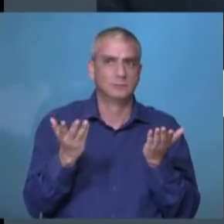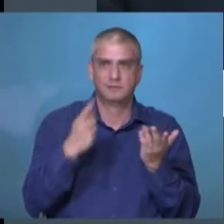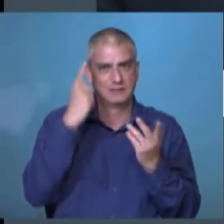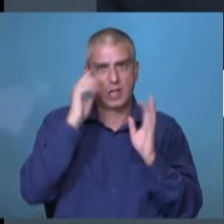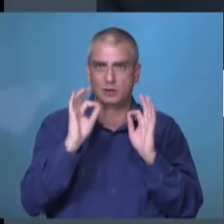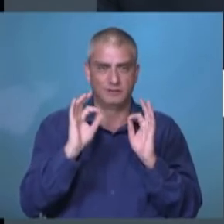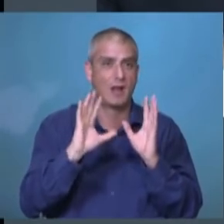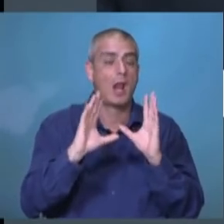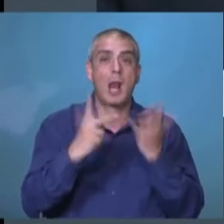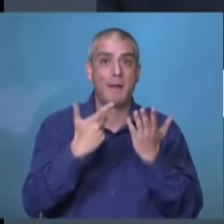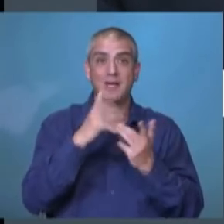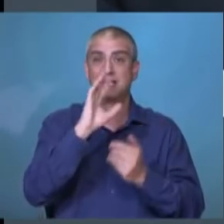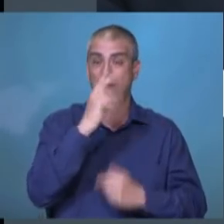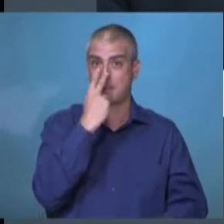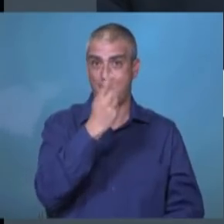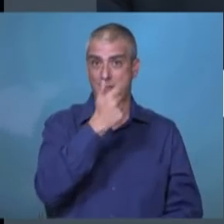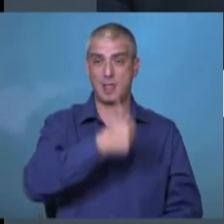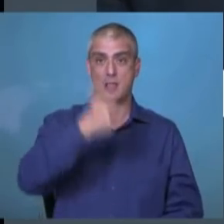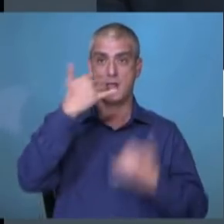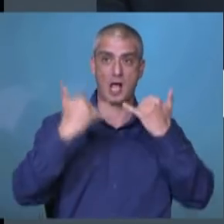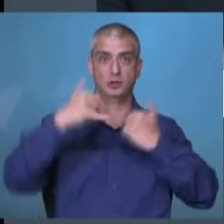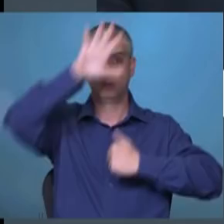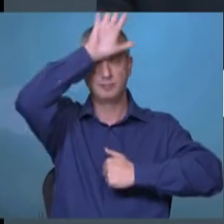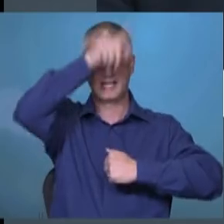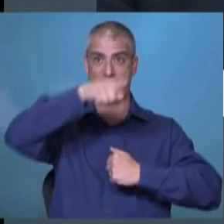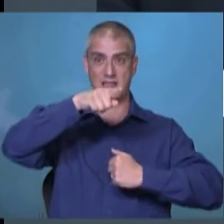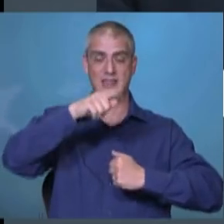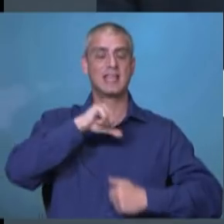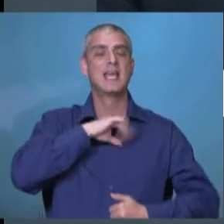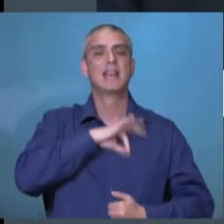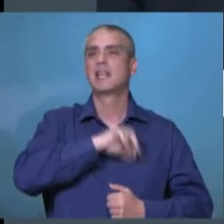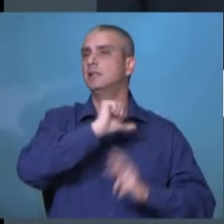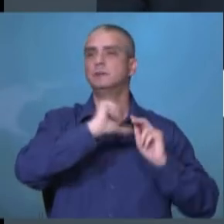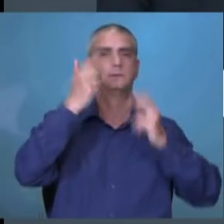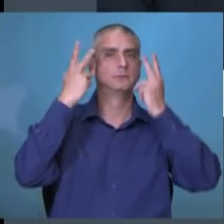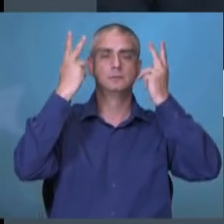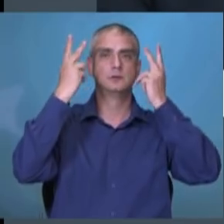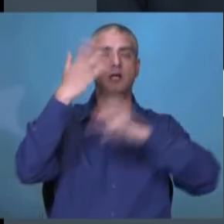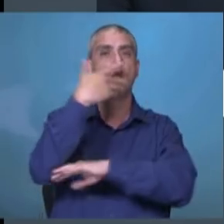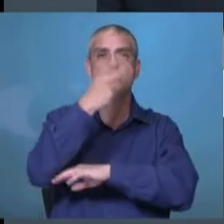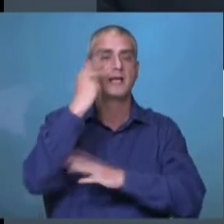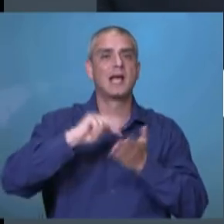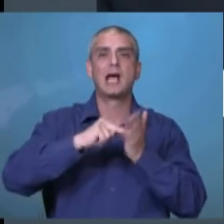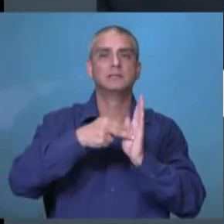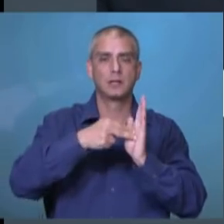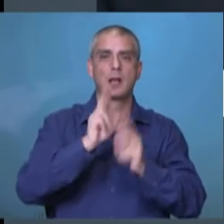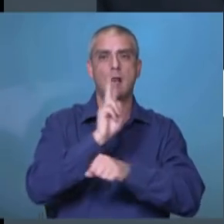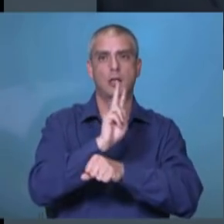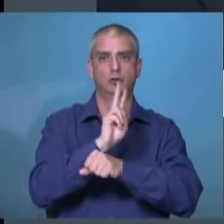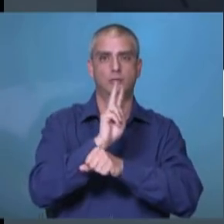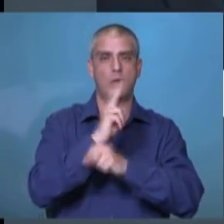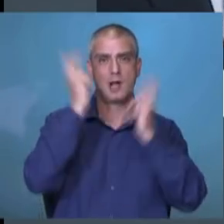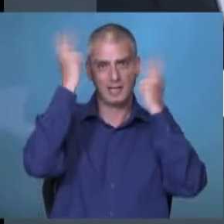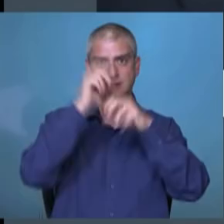למה? מכיוון שמבחינת ההנהגה הנוכחית באיראן, האינטרס העליון, האינטרס הלאומי, היעד האסטרטגי, הוא שמירה על הסכם